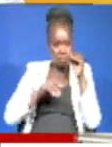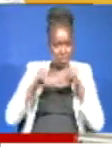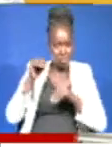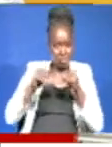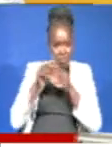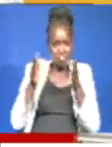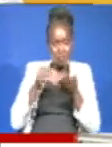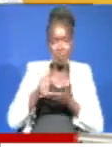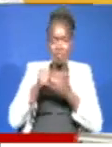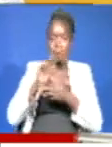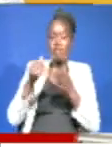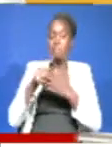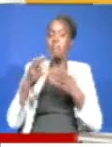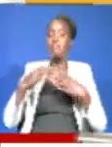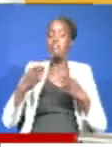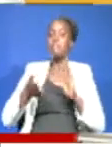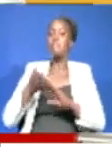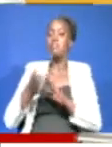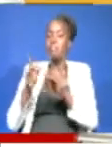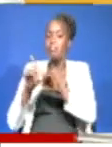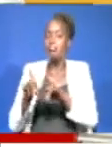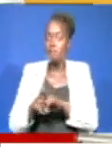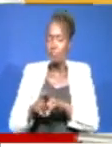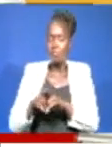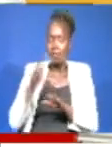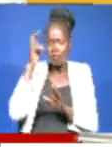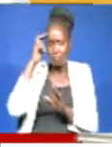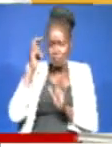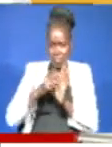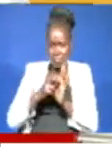kutusaidia kufikia watu kwa haraka na pia kuweza kutambua wahitaji kwa haraka.